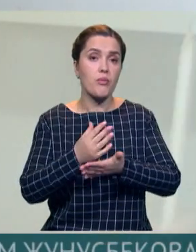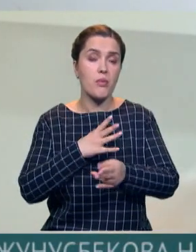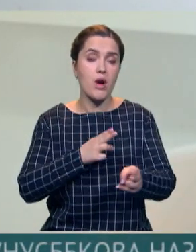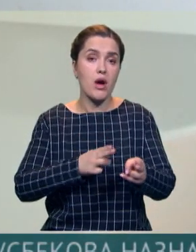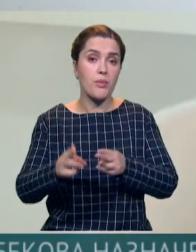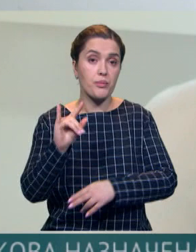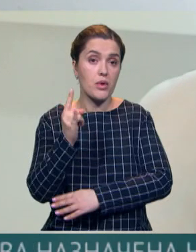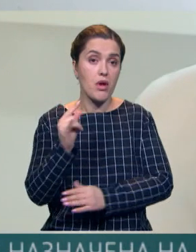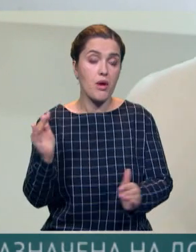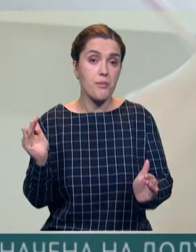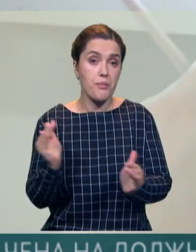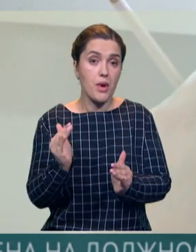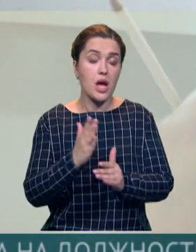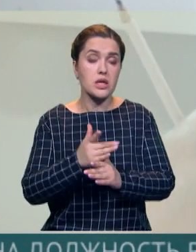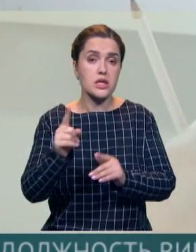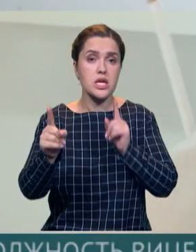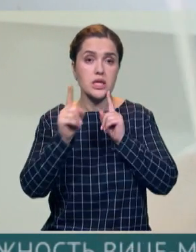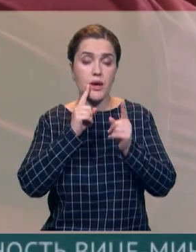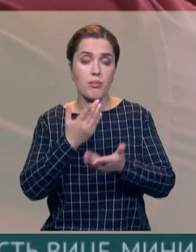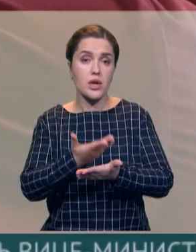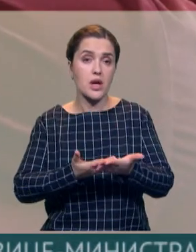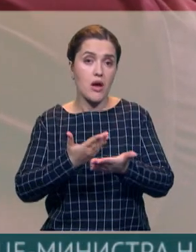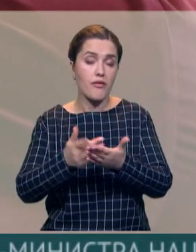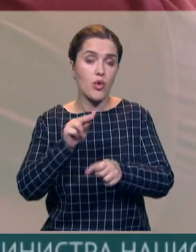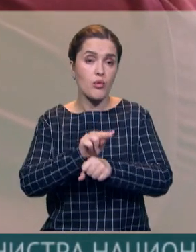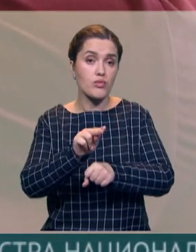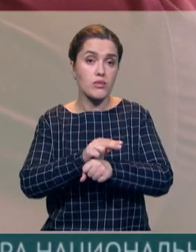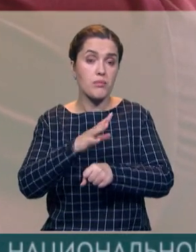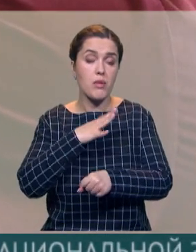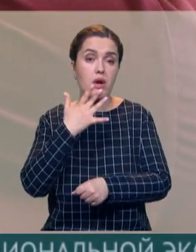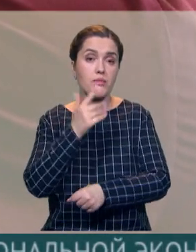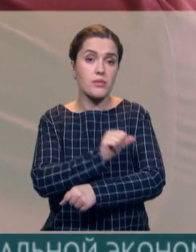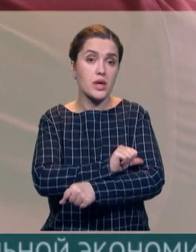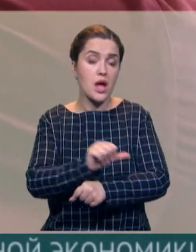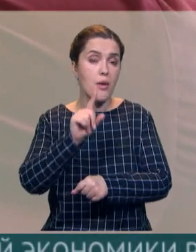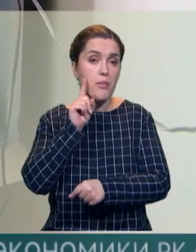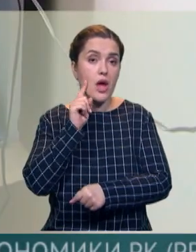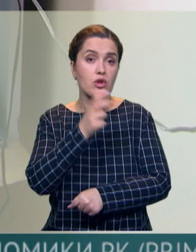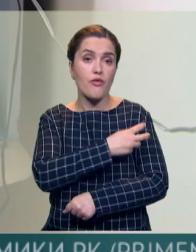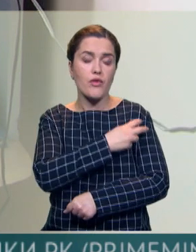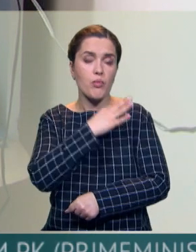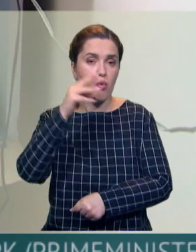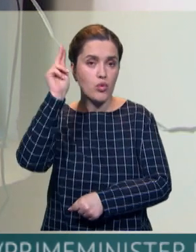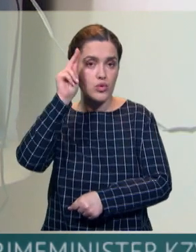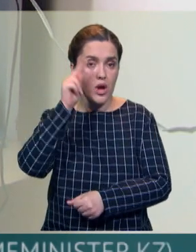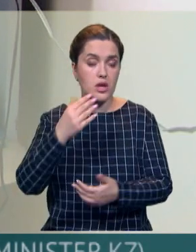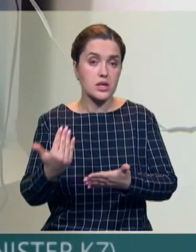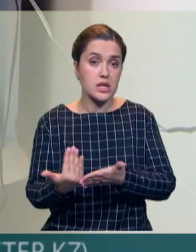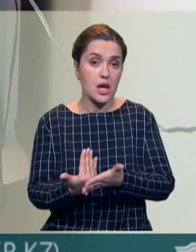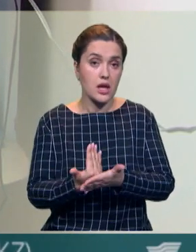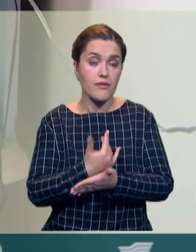хирургии. Семинары, конференции, мастер-классы от иностранных специалистов. Молодому врачу пришлось многому учиться заново